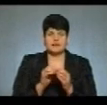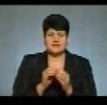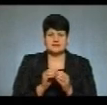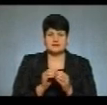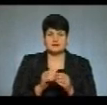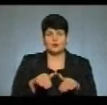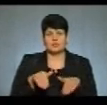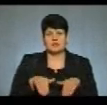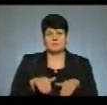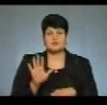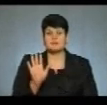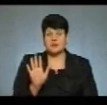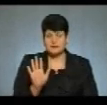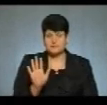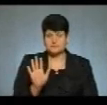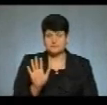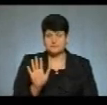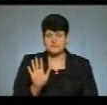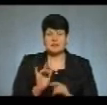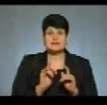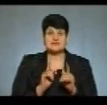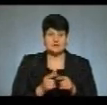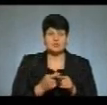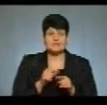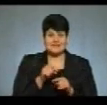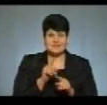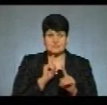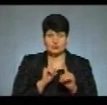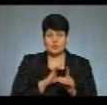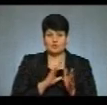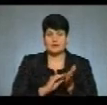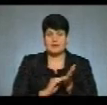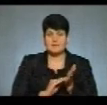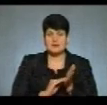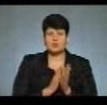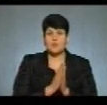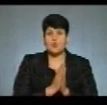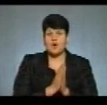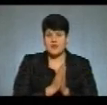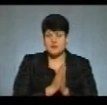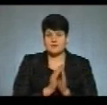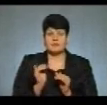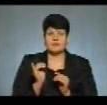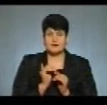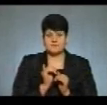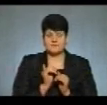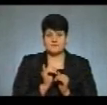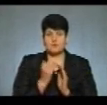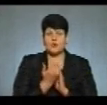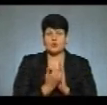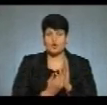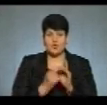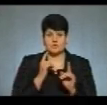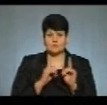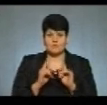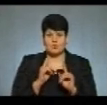отрималося 5. Згідно цих зборів було написано прохання і протокол